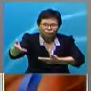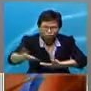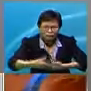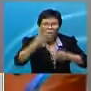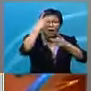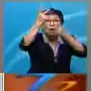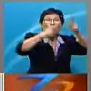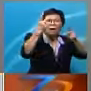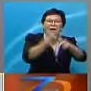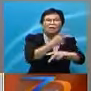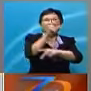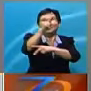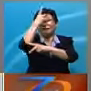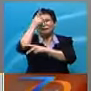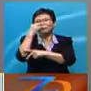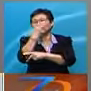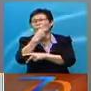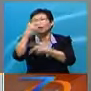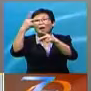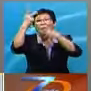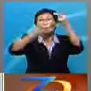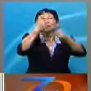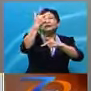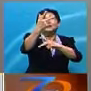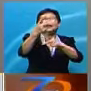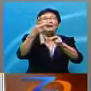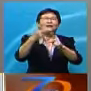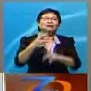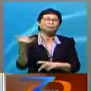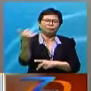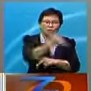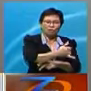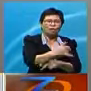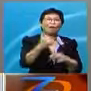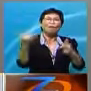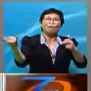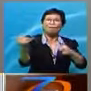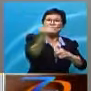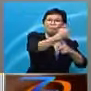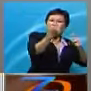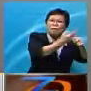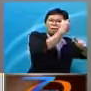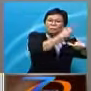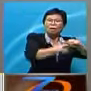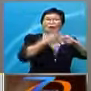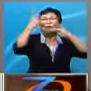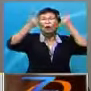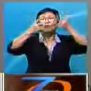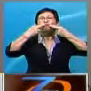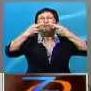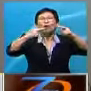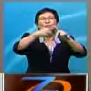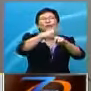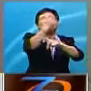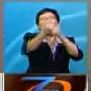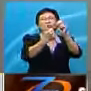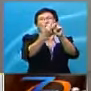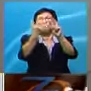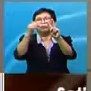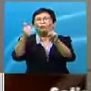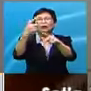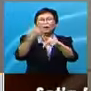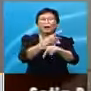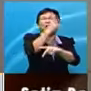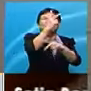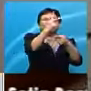lawatan kali ketiga Datuk Seri Najib ke Laos sebagai Perdana Menteri. Kunjungan pertama beliau ketika lawatan rasmi pada Jun 2010 dan lawatan kali